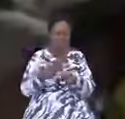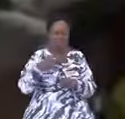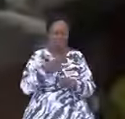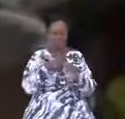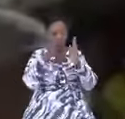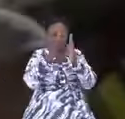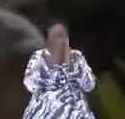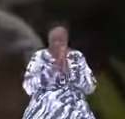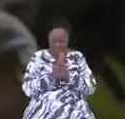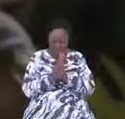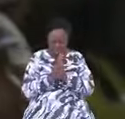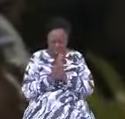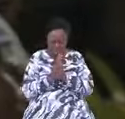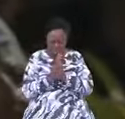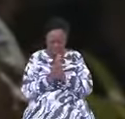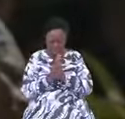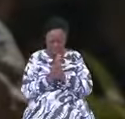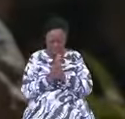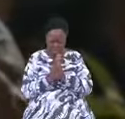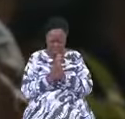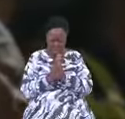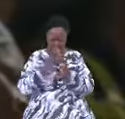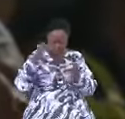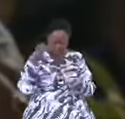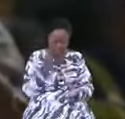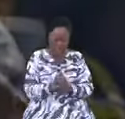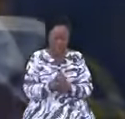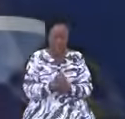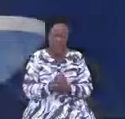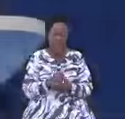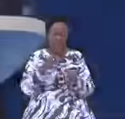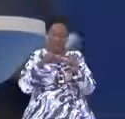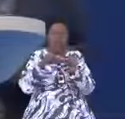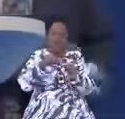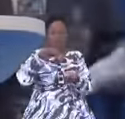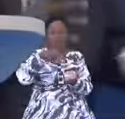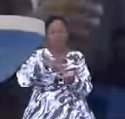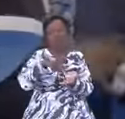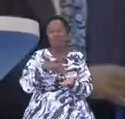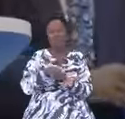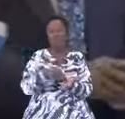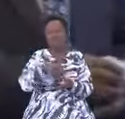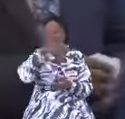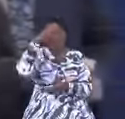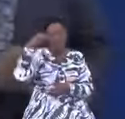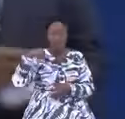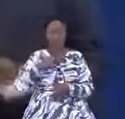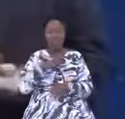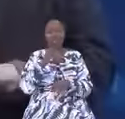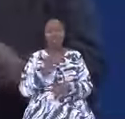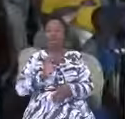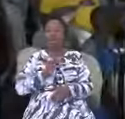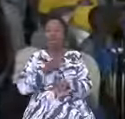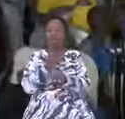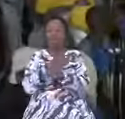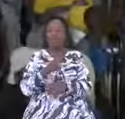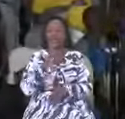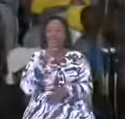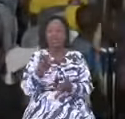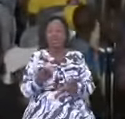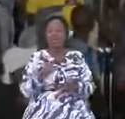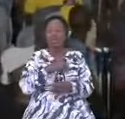à mais toujours debout nos conseillers sont là et points donnant une fiche